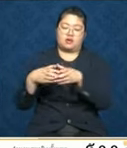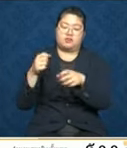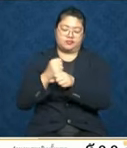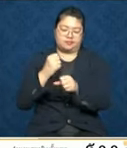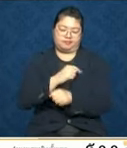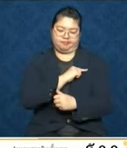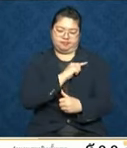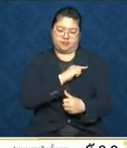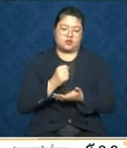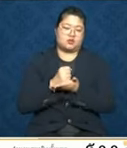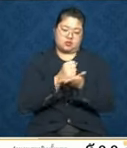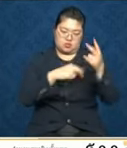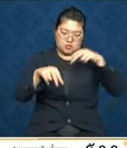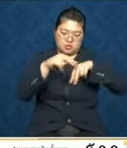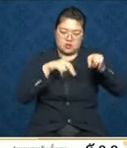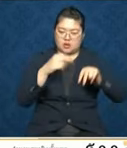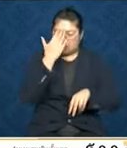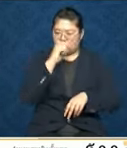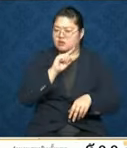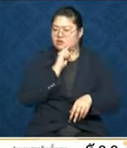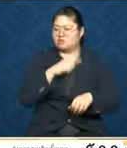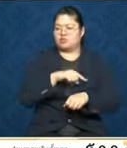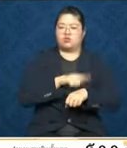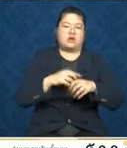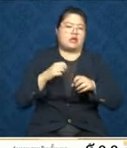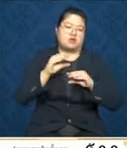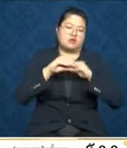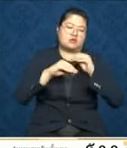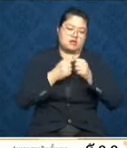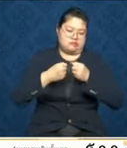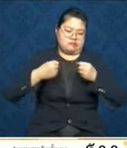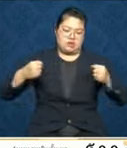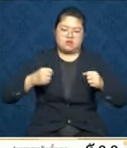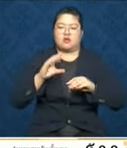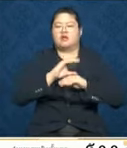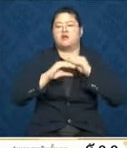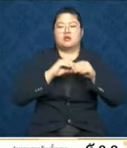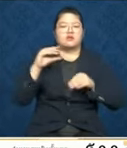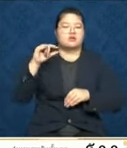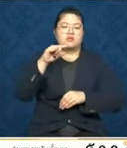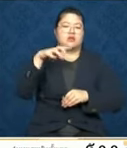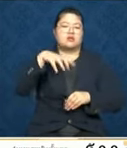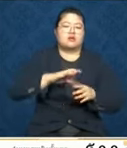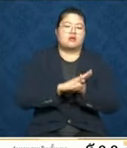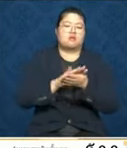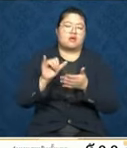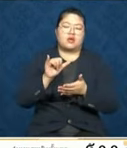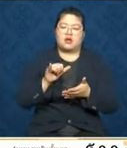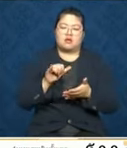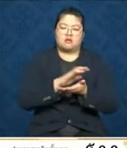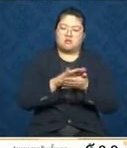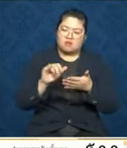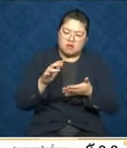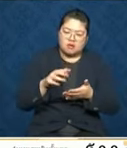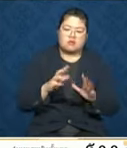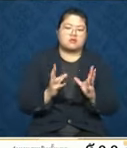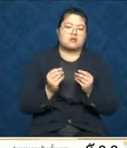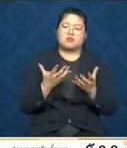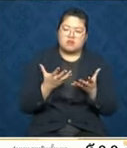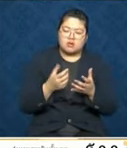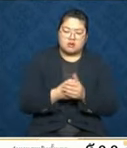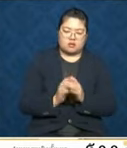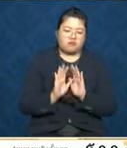ดชอบด้วยนะครับเพราะว่าถ้าต่อไปอีกก็ต่ออีกก็ไม่เสร็จอีกนะครับหลายๆเรื่องในนราธิวาสวันนี้ไม่เสร็จสักอย่างครับฝากด้วยครับท่าน